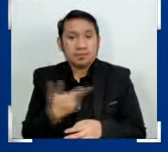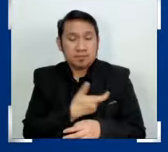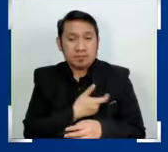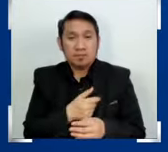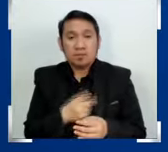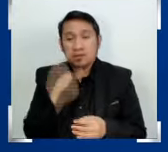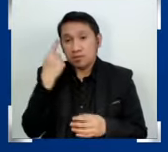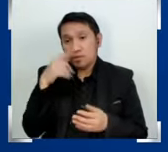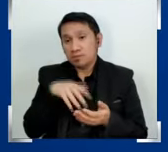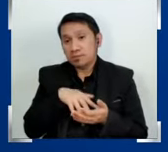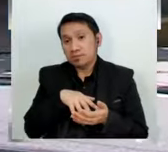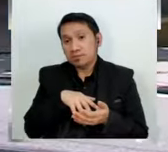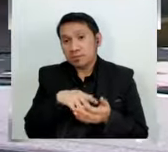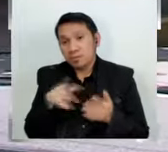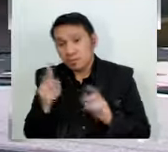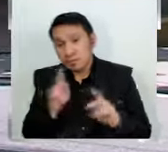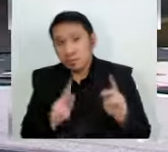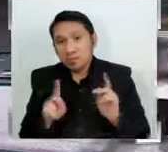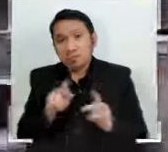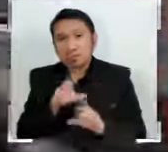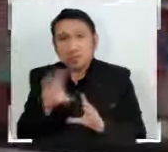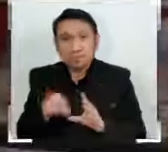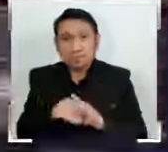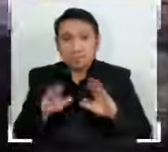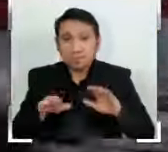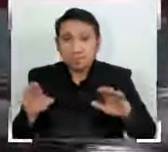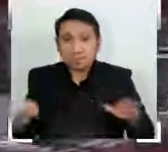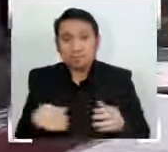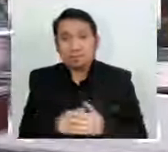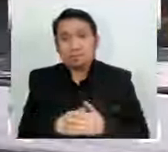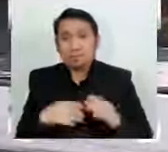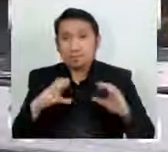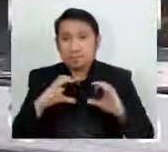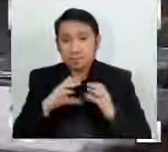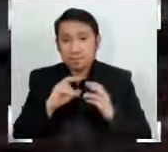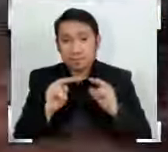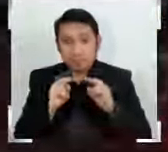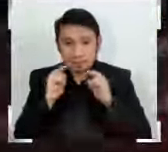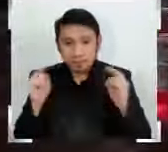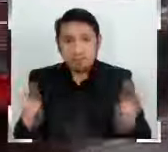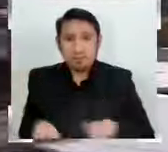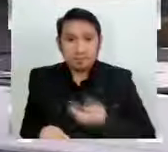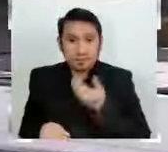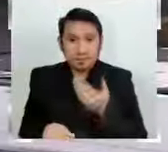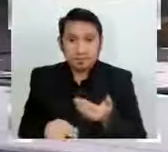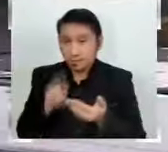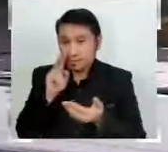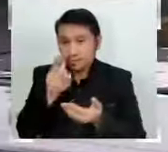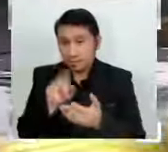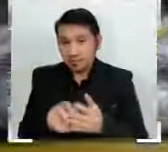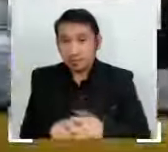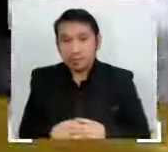vulnerable population, including children. Para sa GMA Integrated News, Bam Alegre, ang inyo saksi.